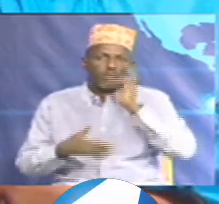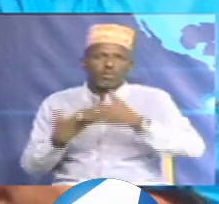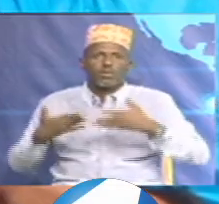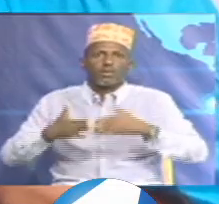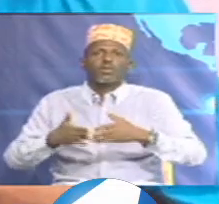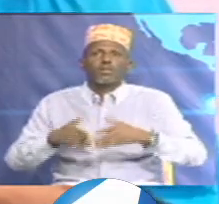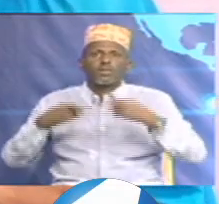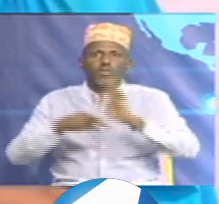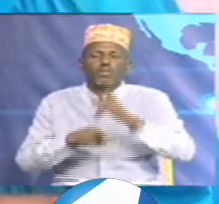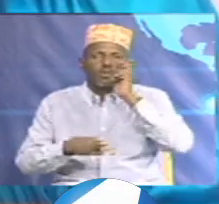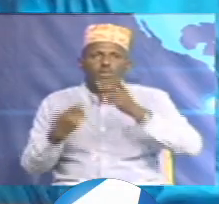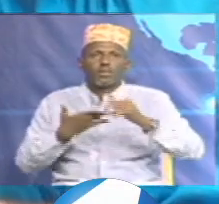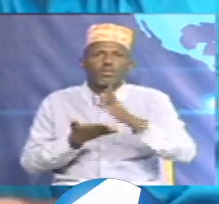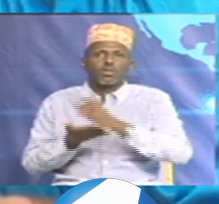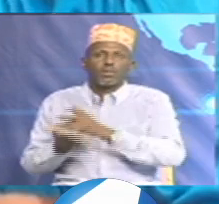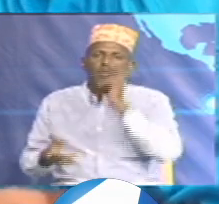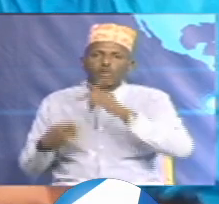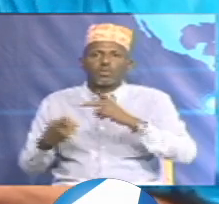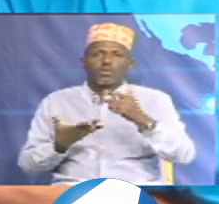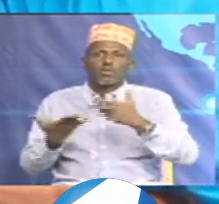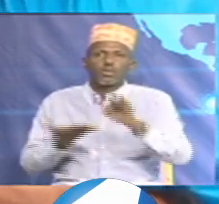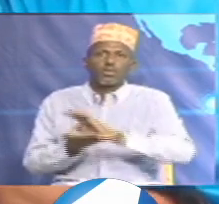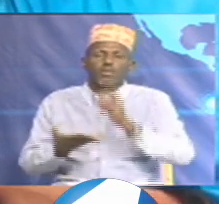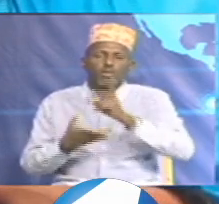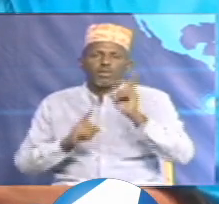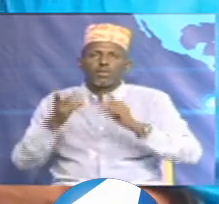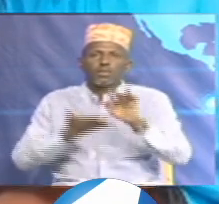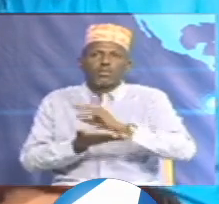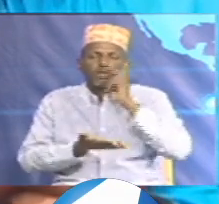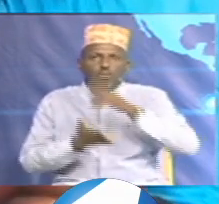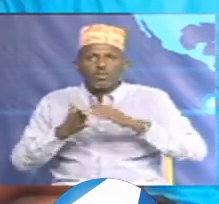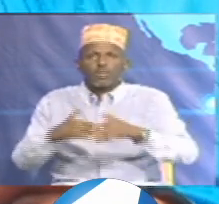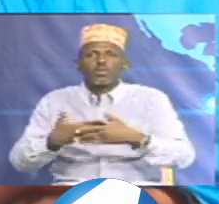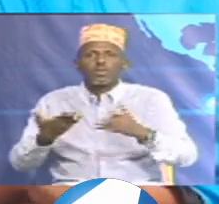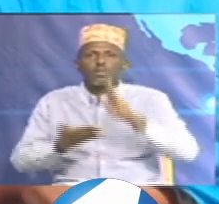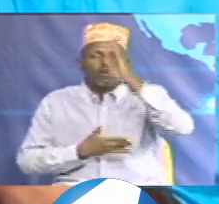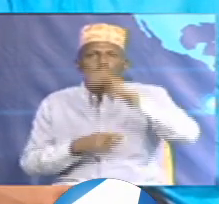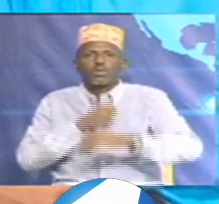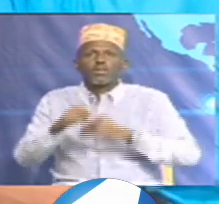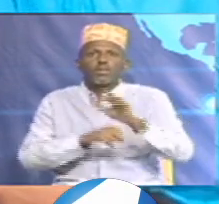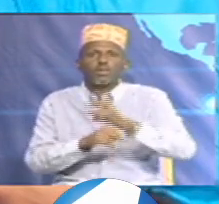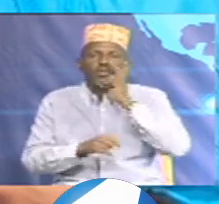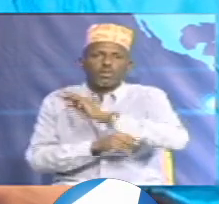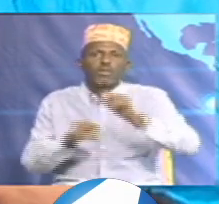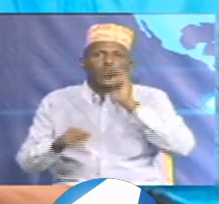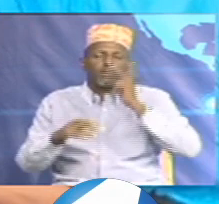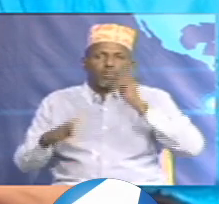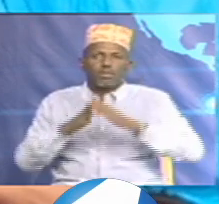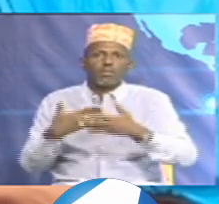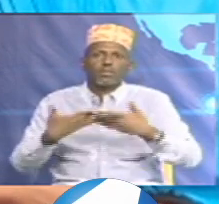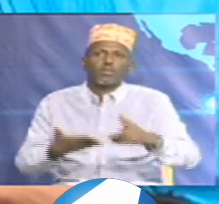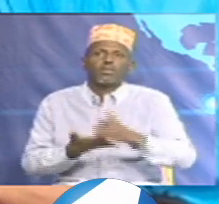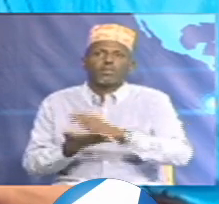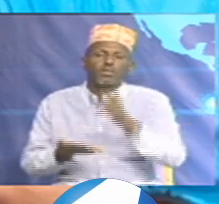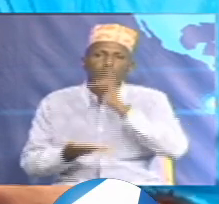su démontrer sa capacité à insuffler un espoir national pour l'avenir. C'est lui qui a su conduire une